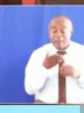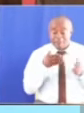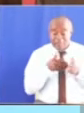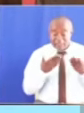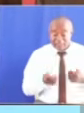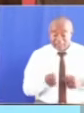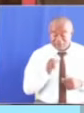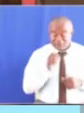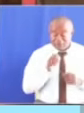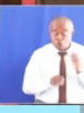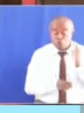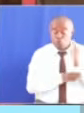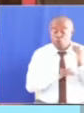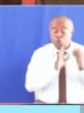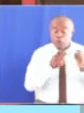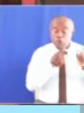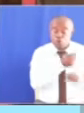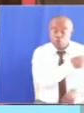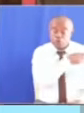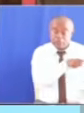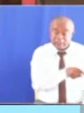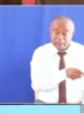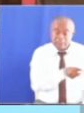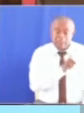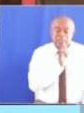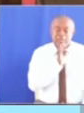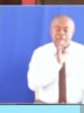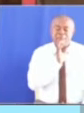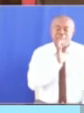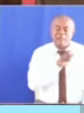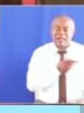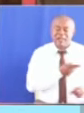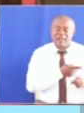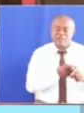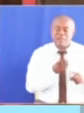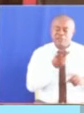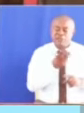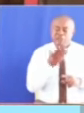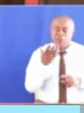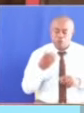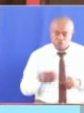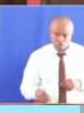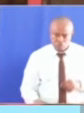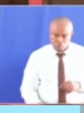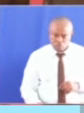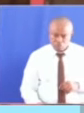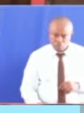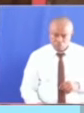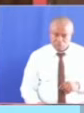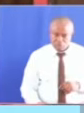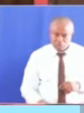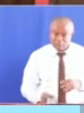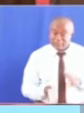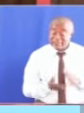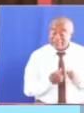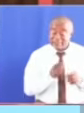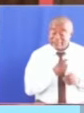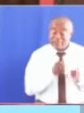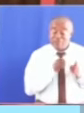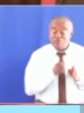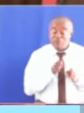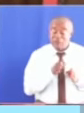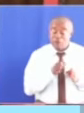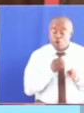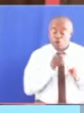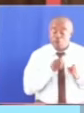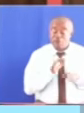chakavu sana, wodi zake za Garanosi pamoja na Mwapachu na Sokoine zina hali mbaya sana, ambayo hii